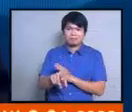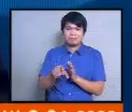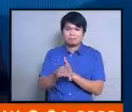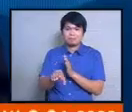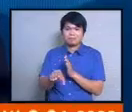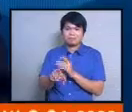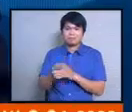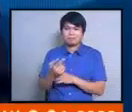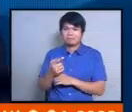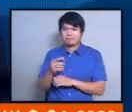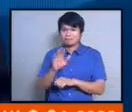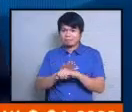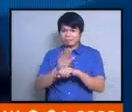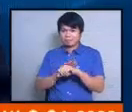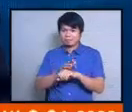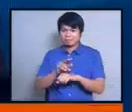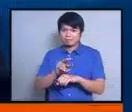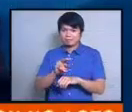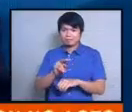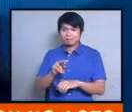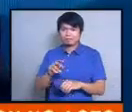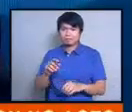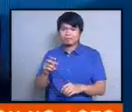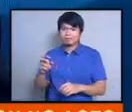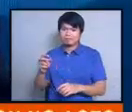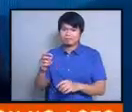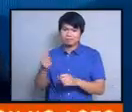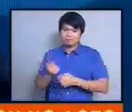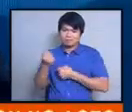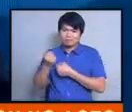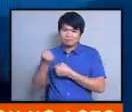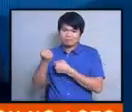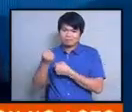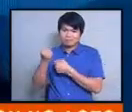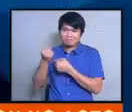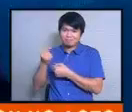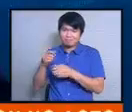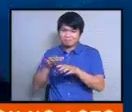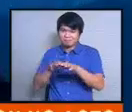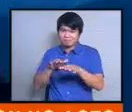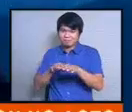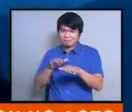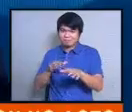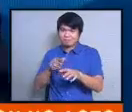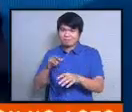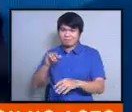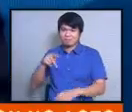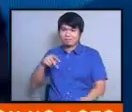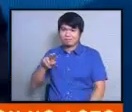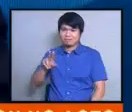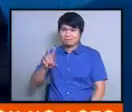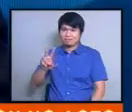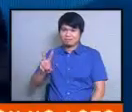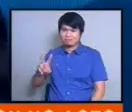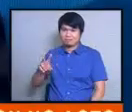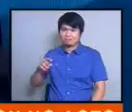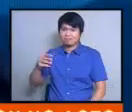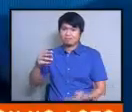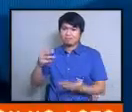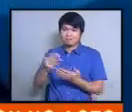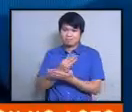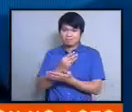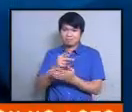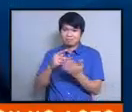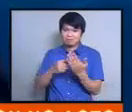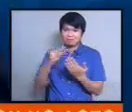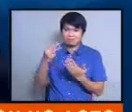Muling nagbanta ng nationwide strike ang Alliance of Concerned Transport Organizations or ACTO kaugnay ng PUV Modernization Program. Ginagawa